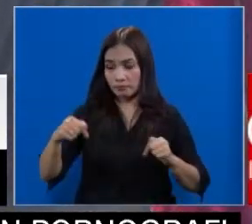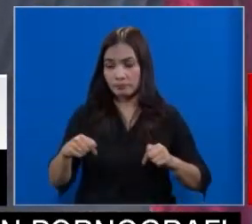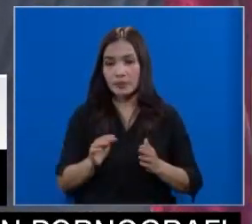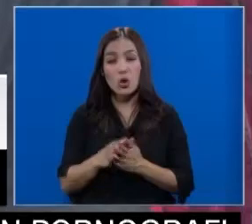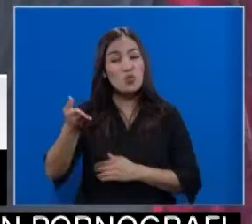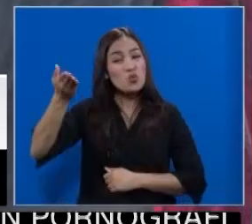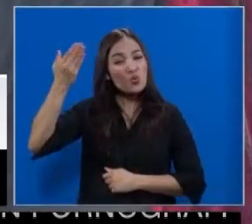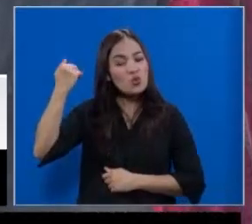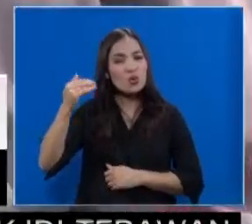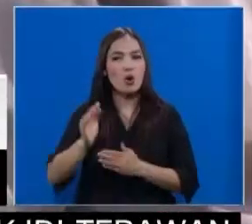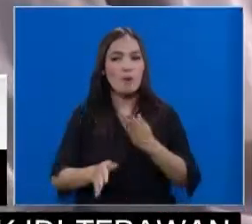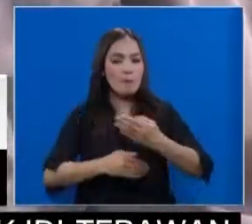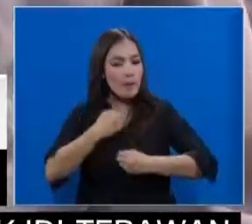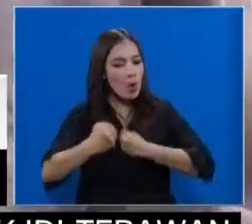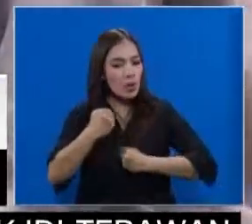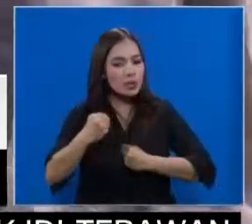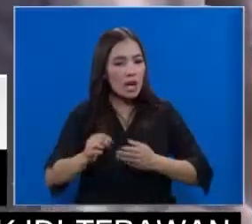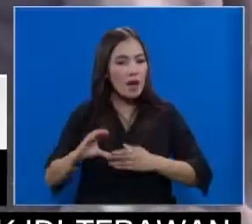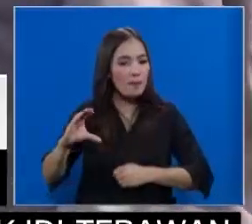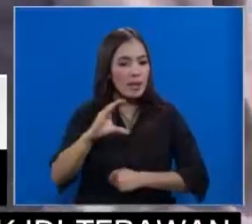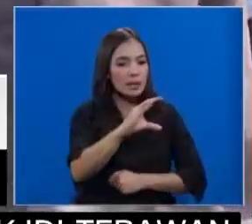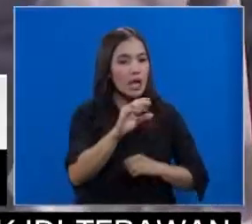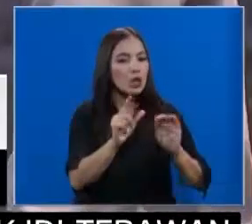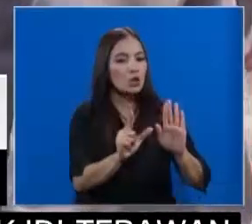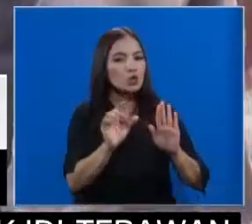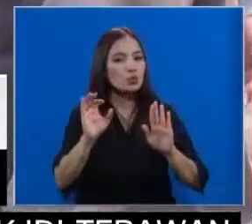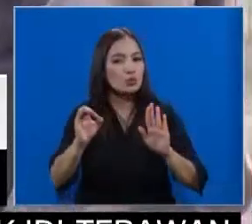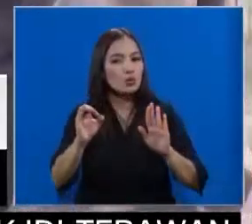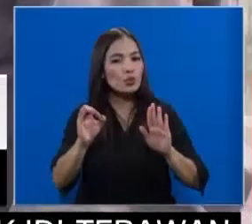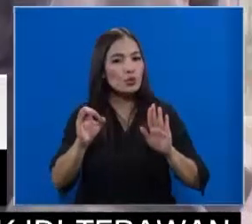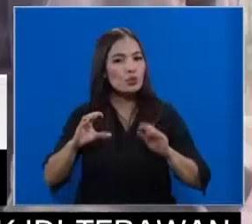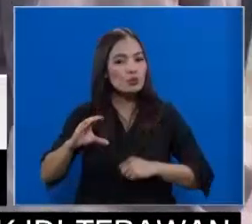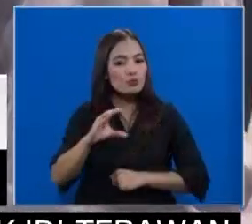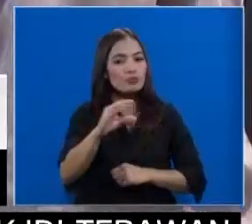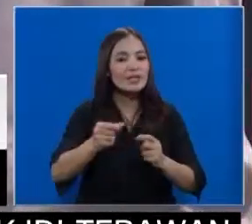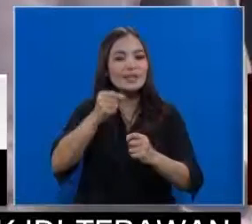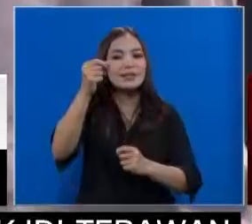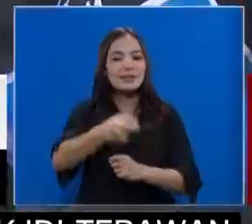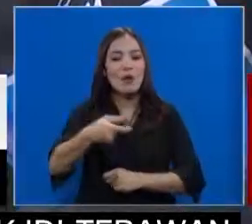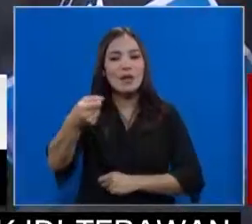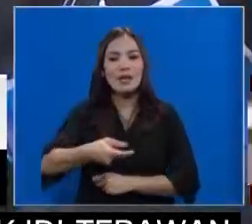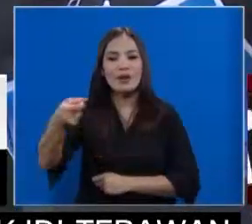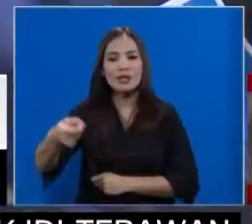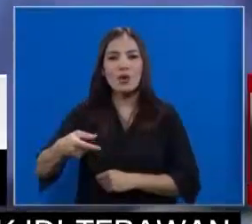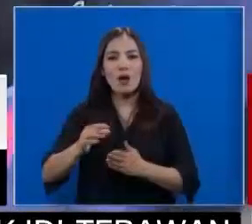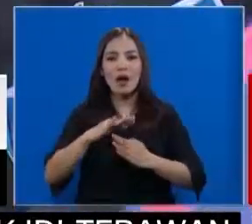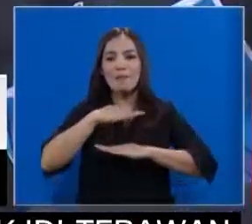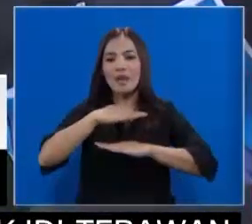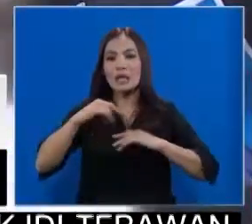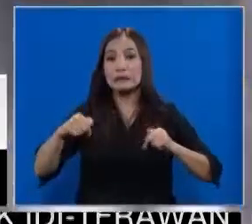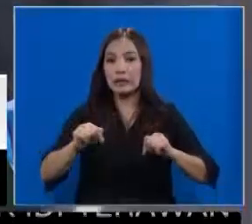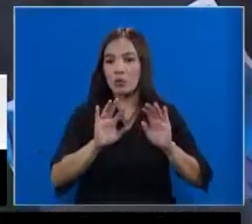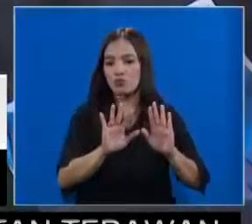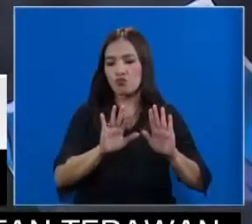dulu pengusaha beca bisa memiliki sampai 70 unit untuk disewakan. Namun kini dibatasi hanya 10